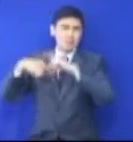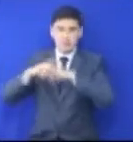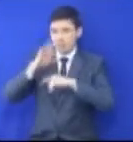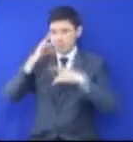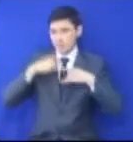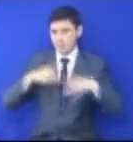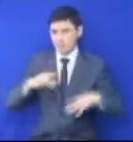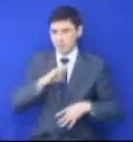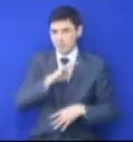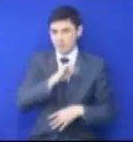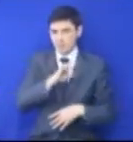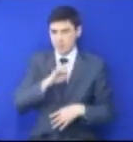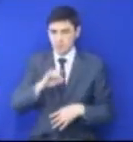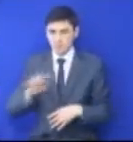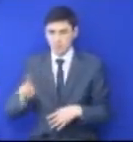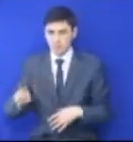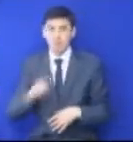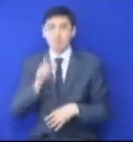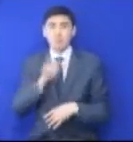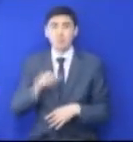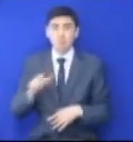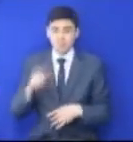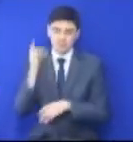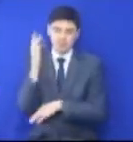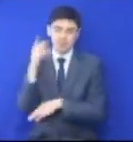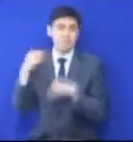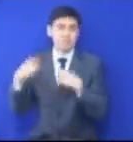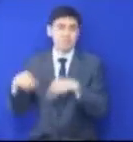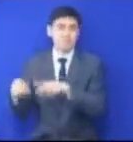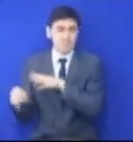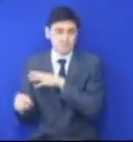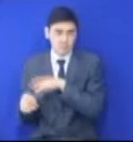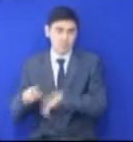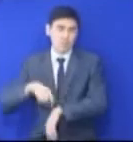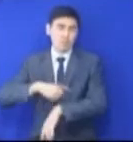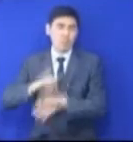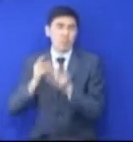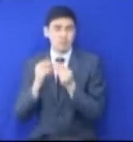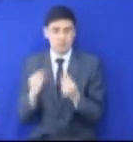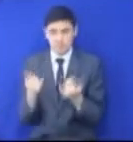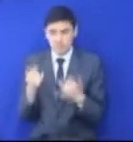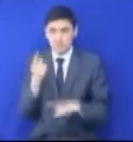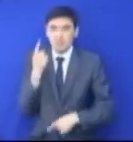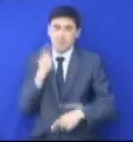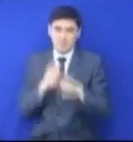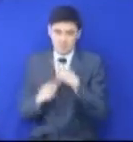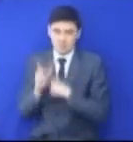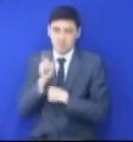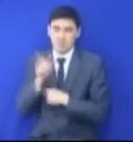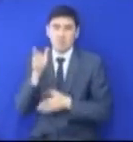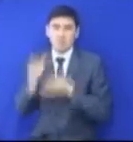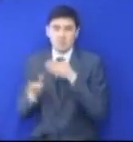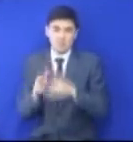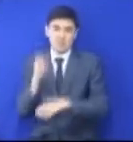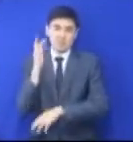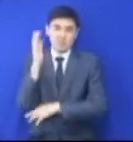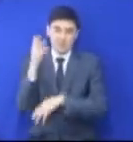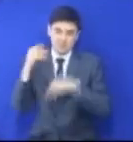выверена годами и органично вписалась в сегодняшнюю жизнь. Это и есть, наверное, добрые дела,